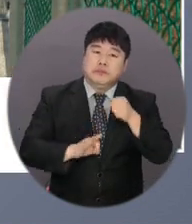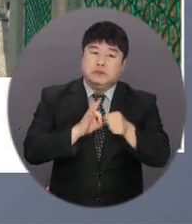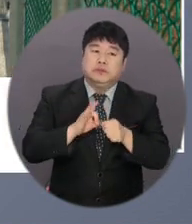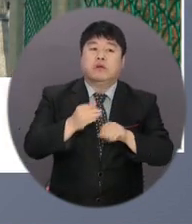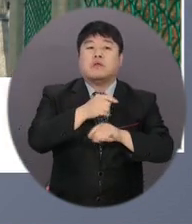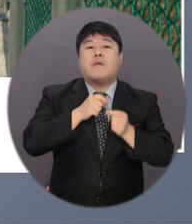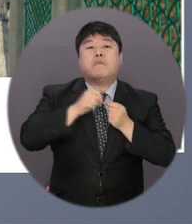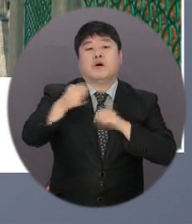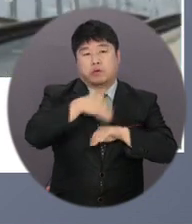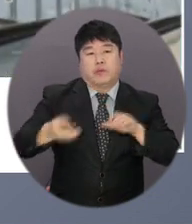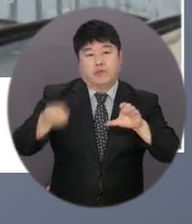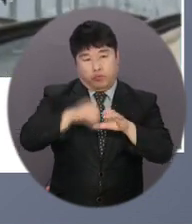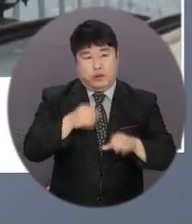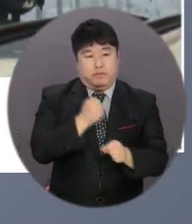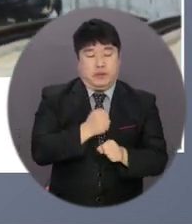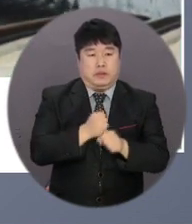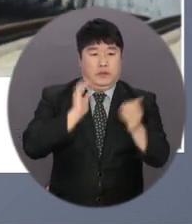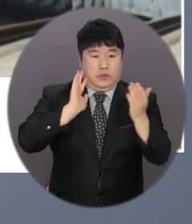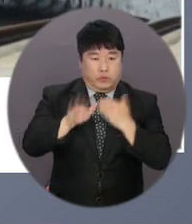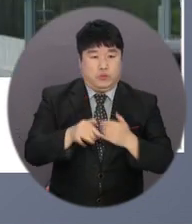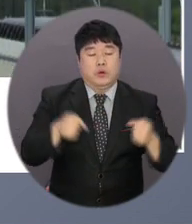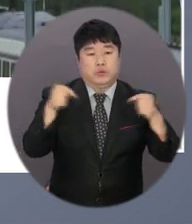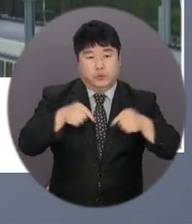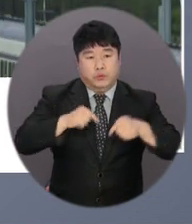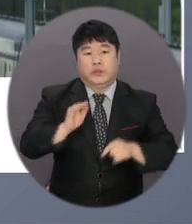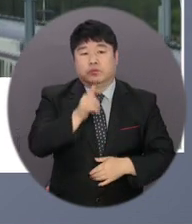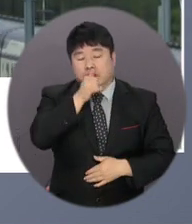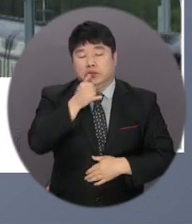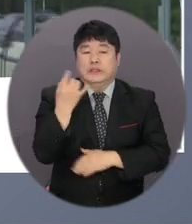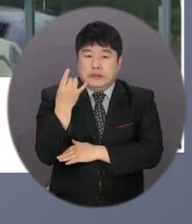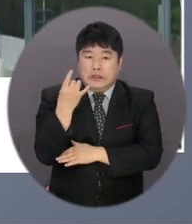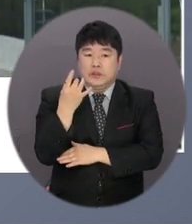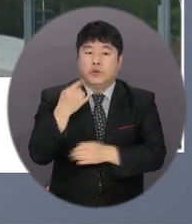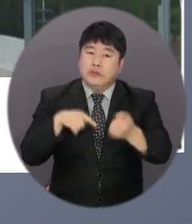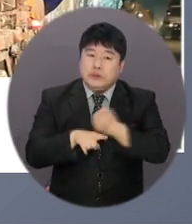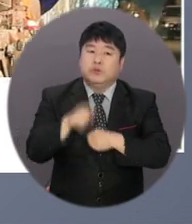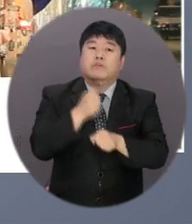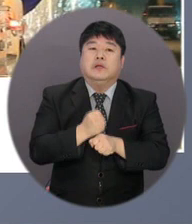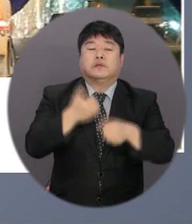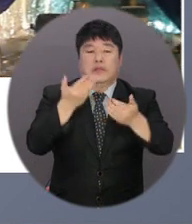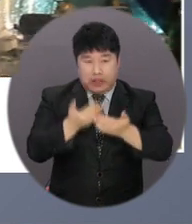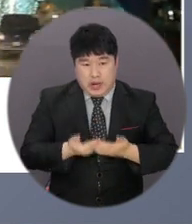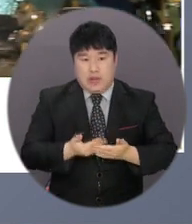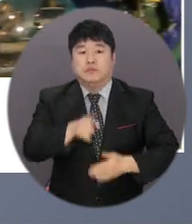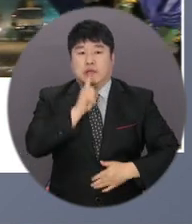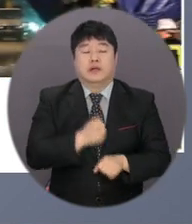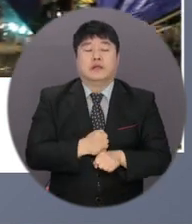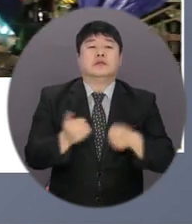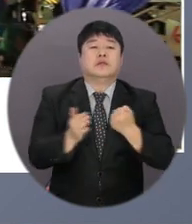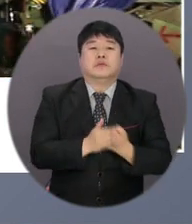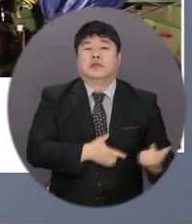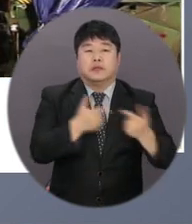중장기 계획에 포함시켜서 후에 논의될 수 있는 기반과 근거를 만들어달라는 얘기입니다. 그래서